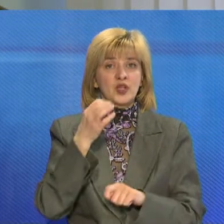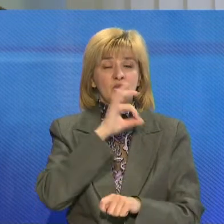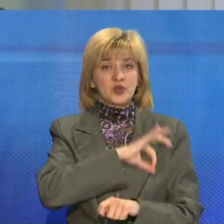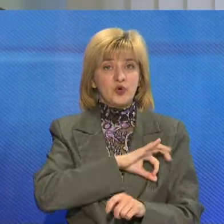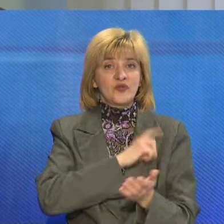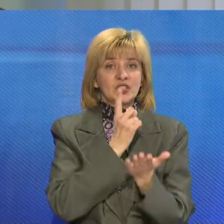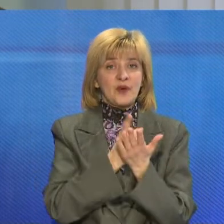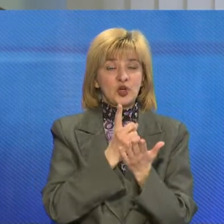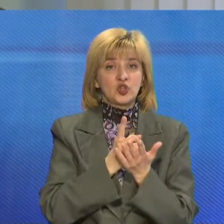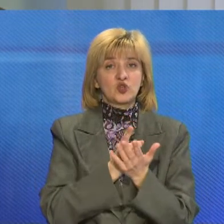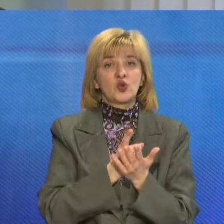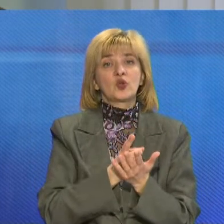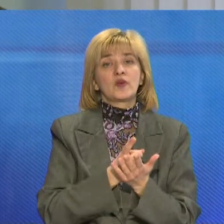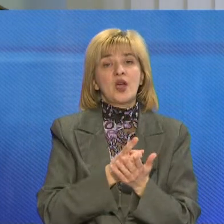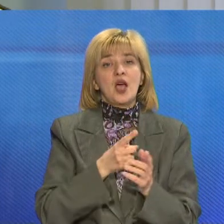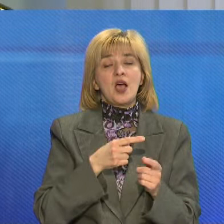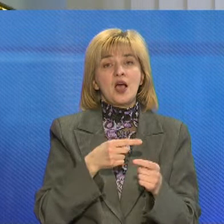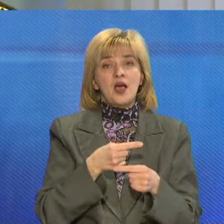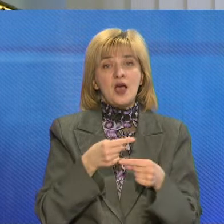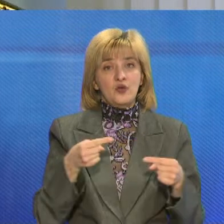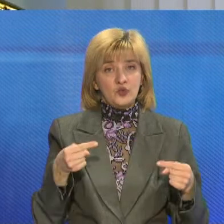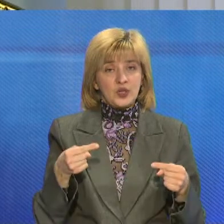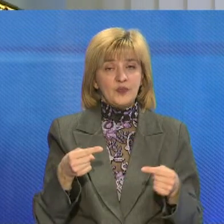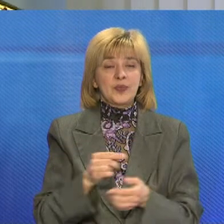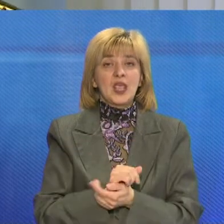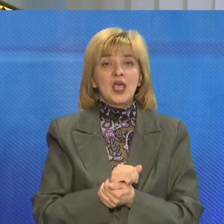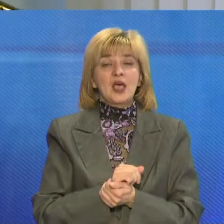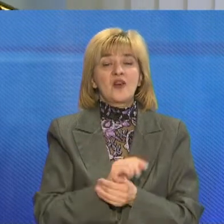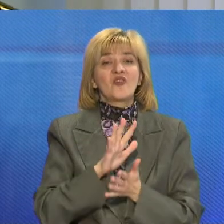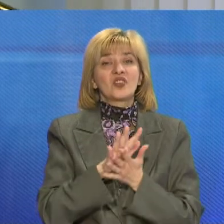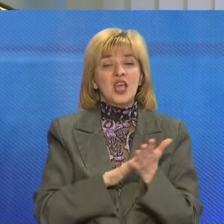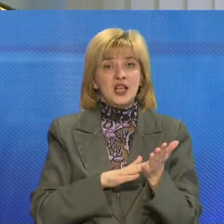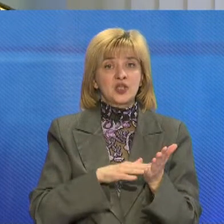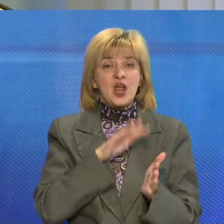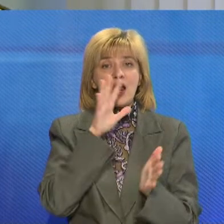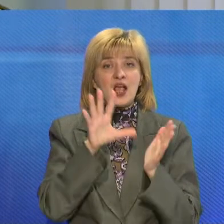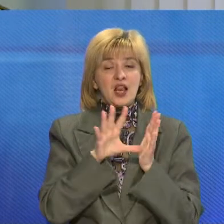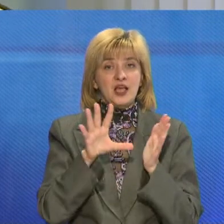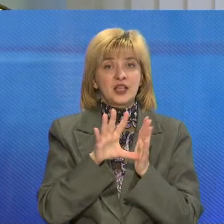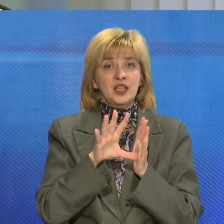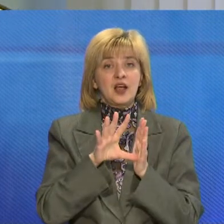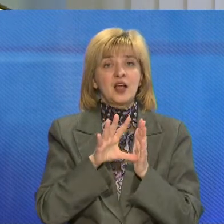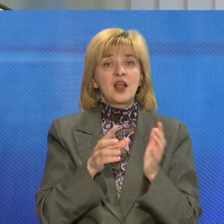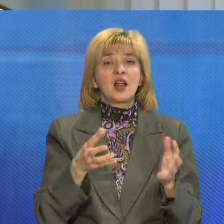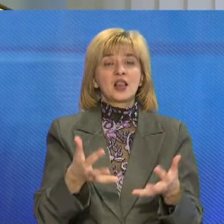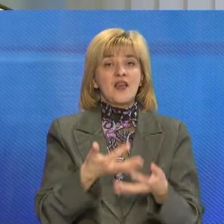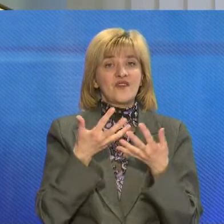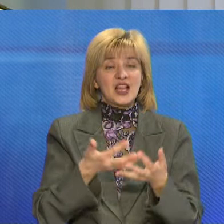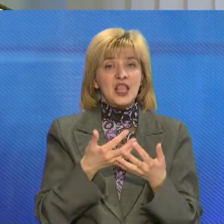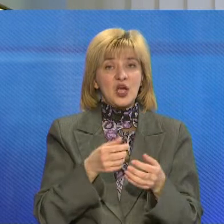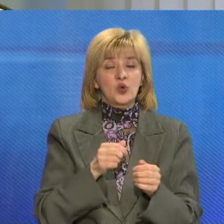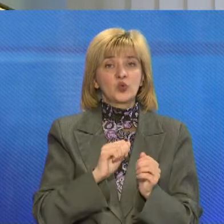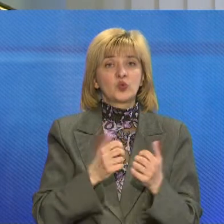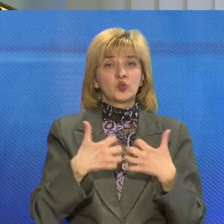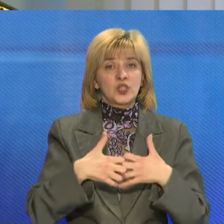взяли сачок, железный прут и провод на катушке. В дальнейшем электроловильная установка кустарного изготовления была